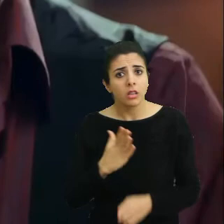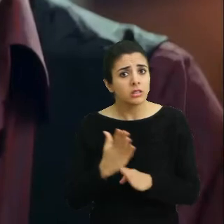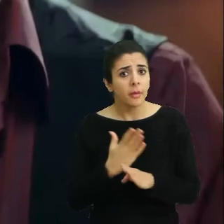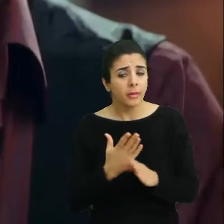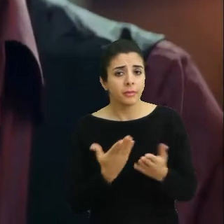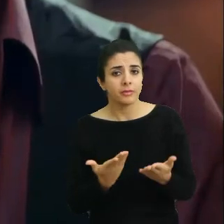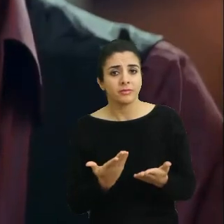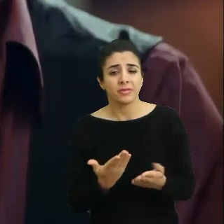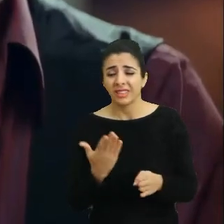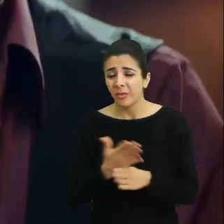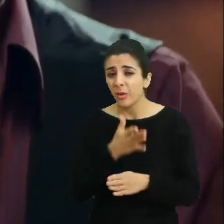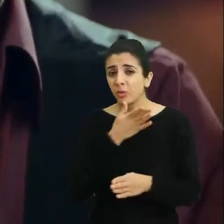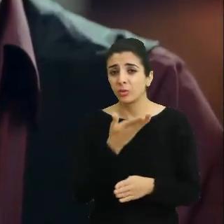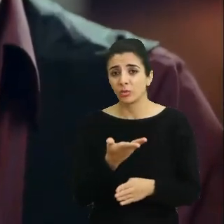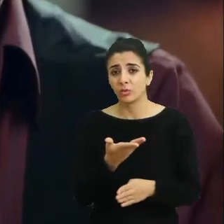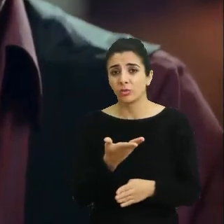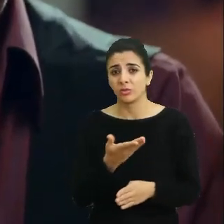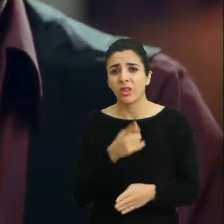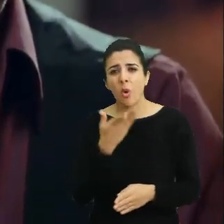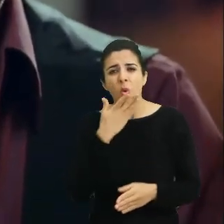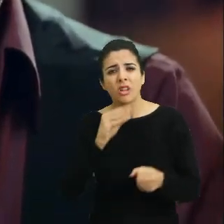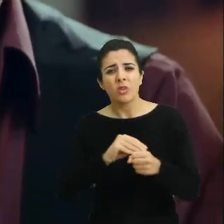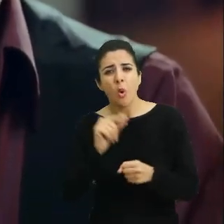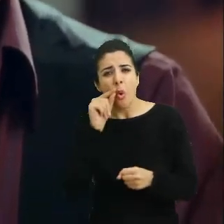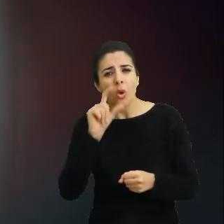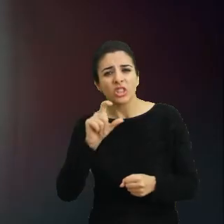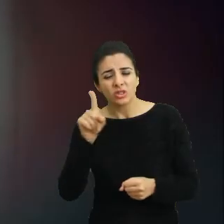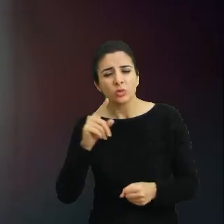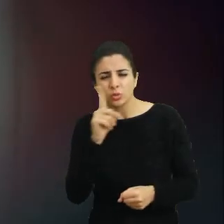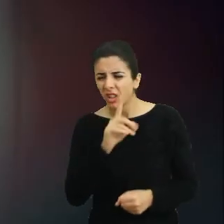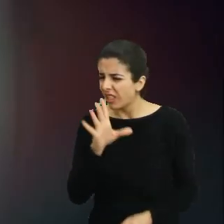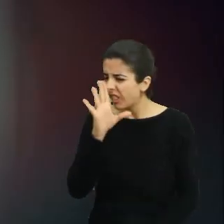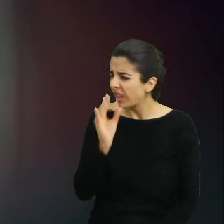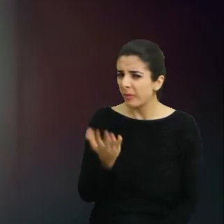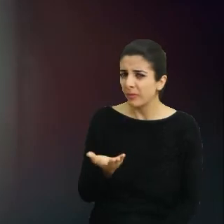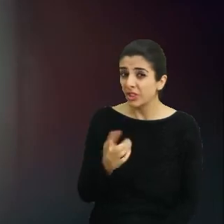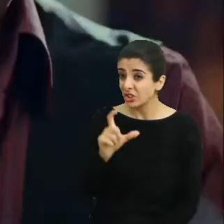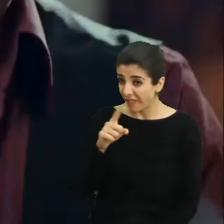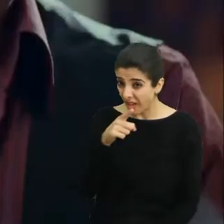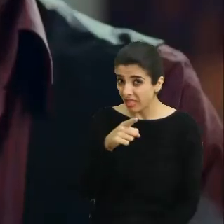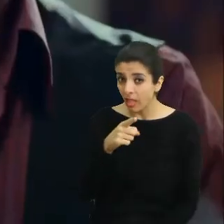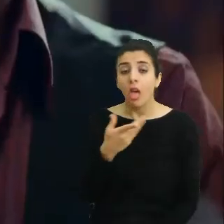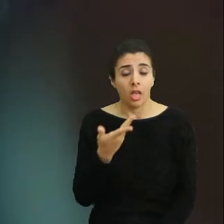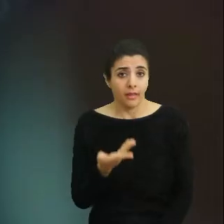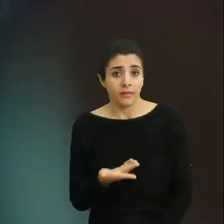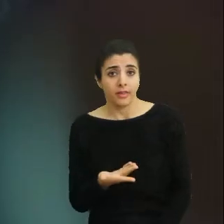kabarttı. Niye olacak? Sizin okuldaki o çocuk yüzünden. Kim? Cevat mı?